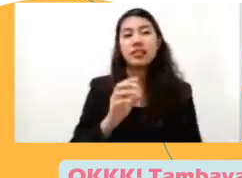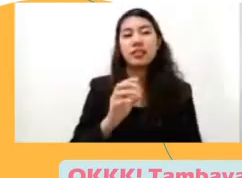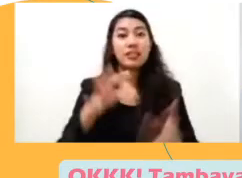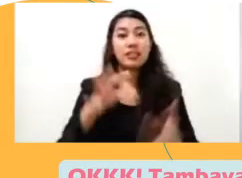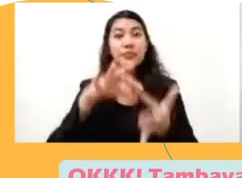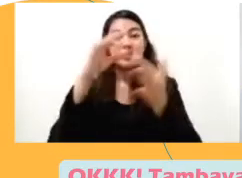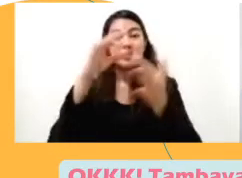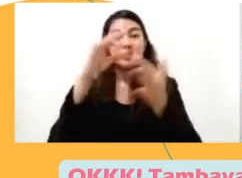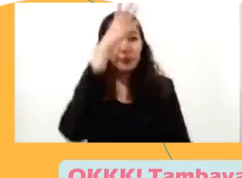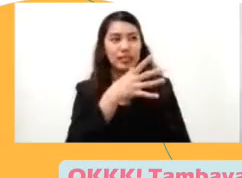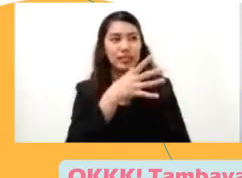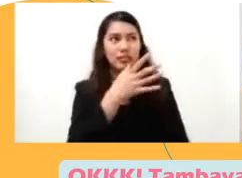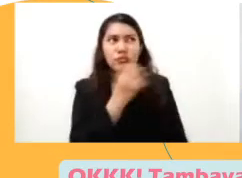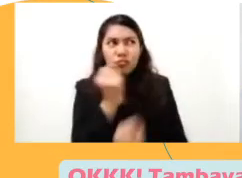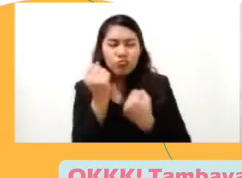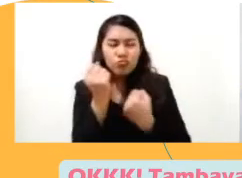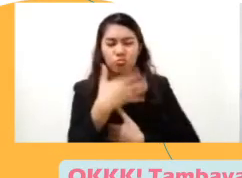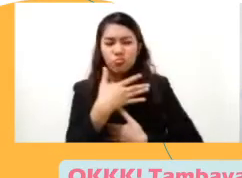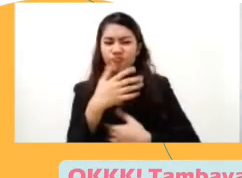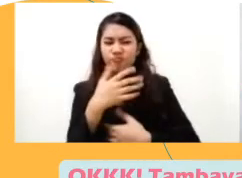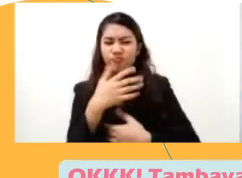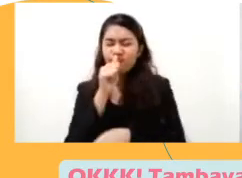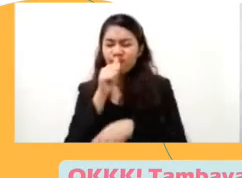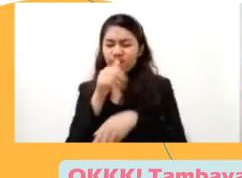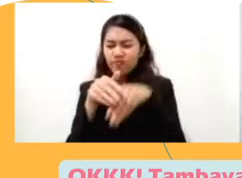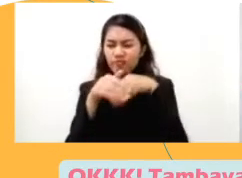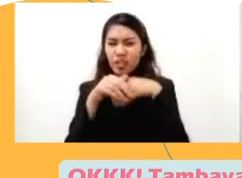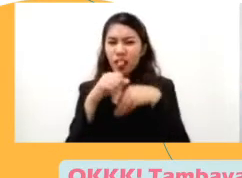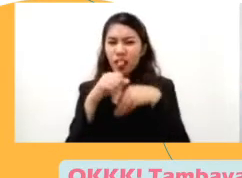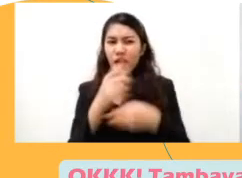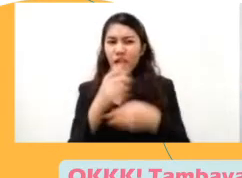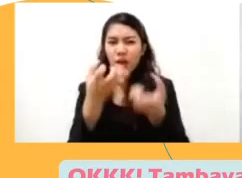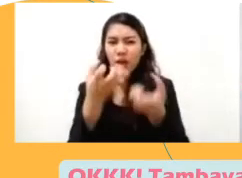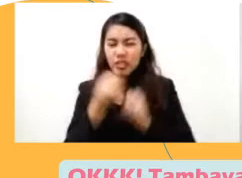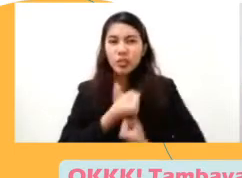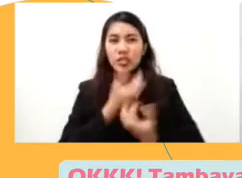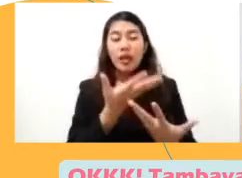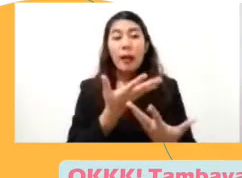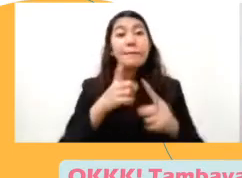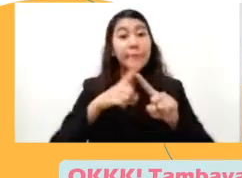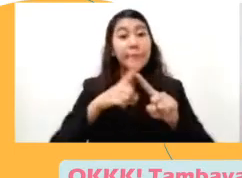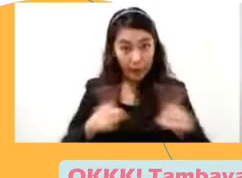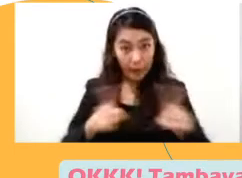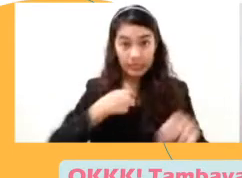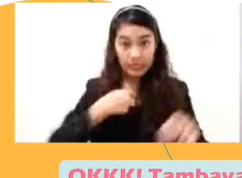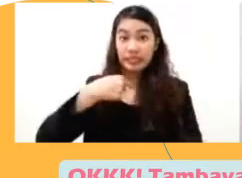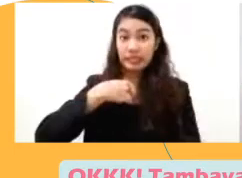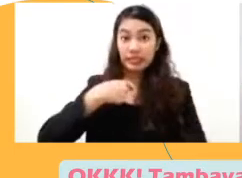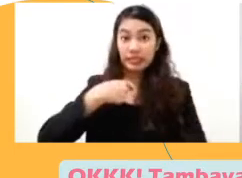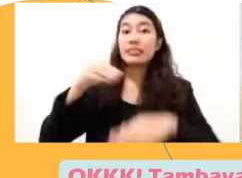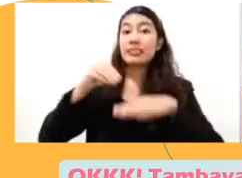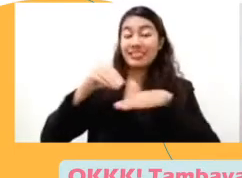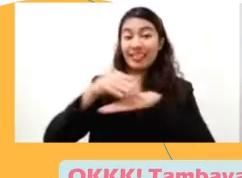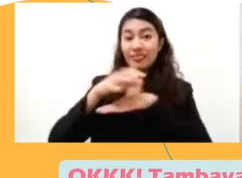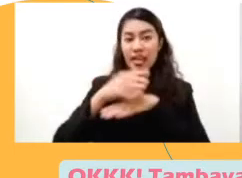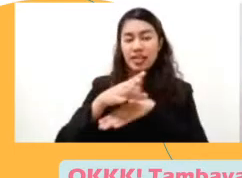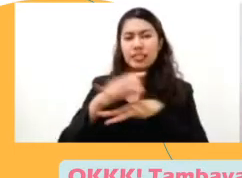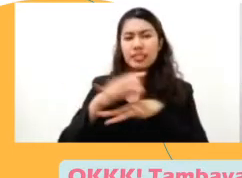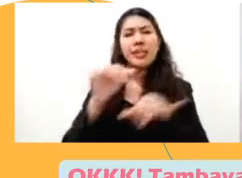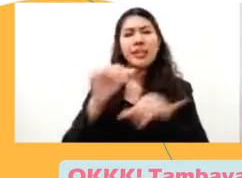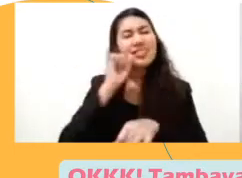family or sa ating mga magulang i-share yung isang bagay, no? But actually, bilang inyong ate, maganda rin na pwede nyo